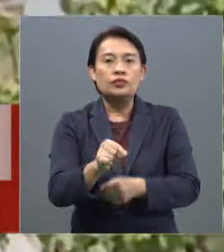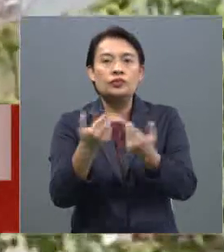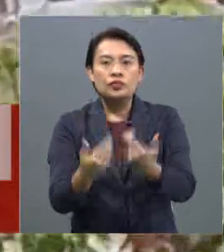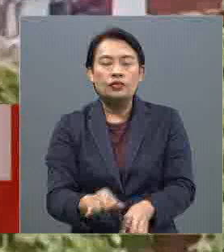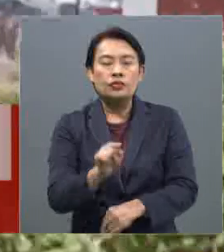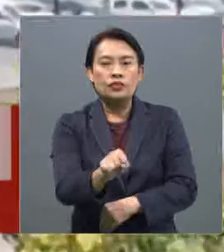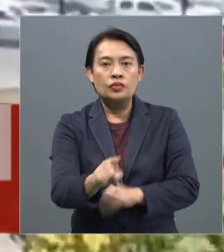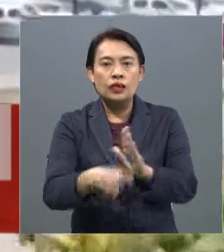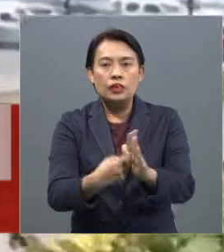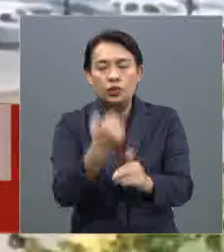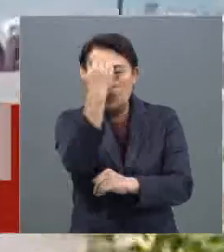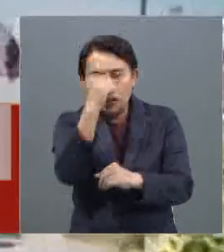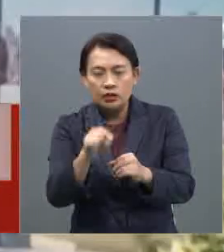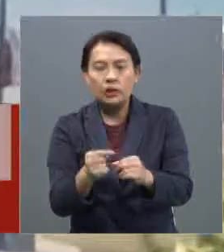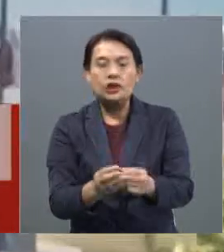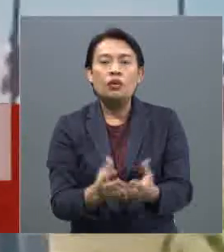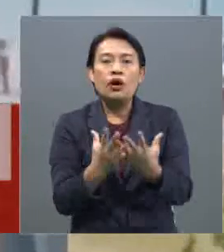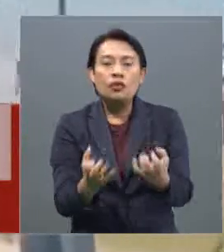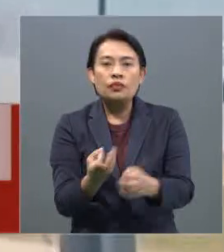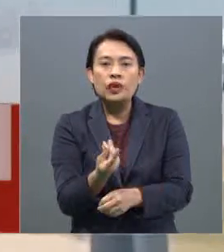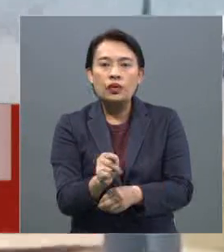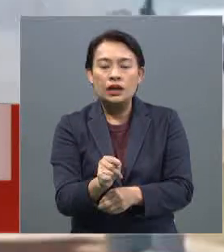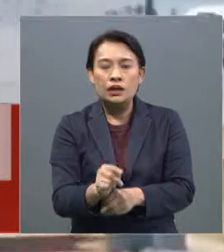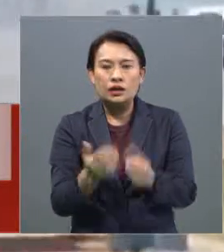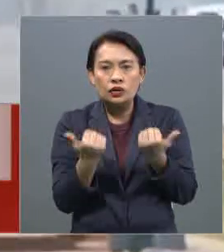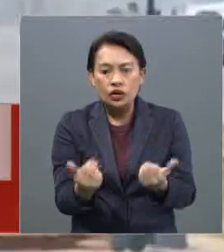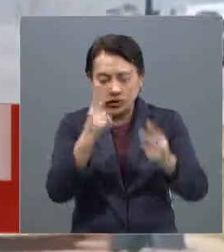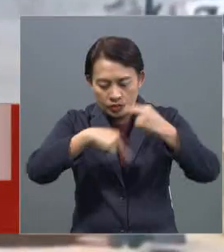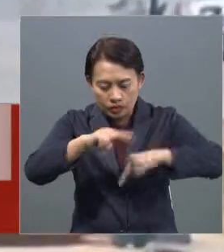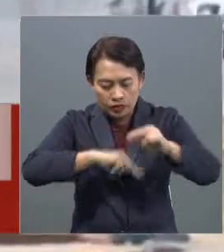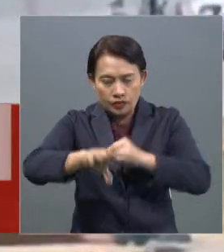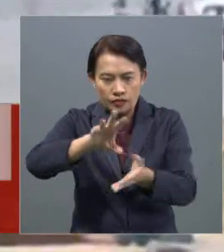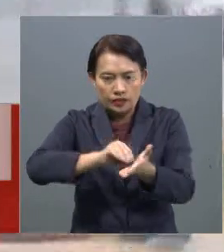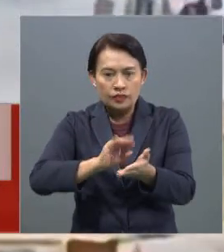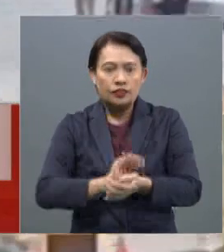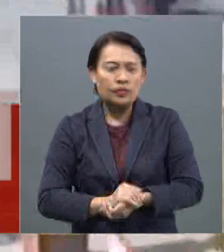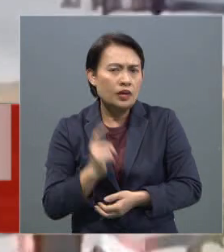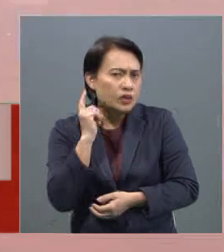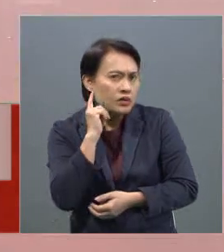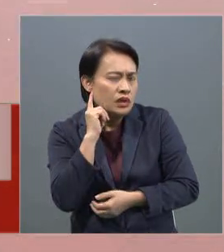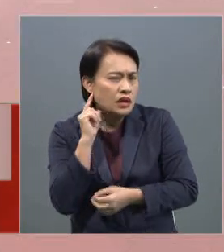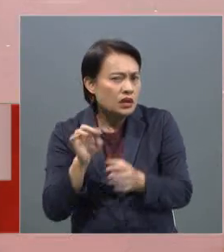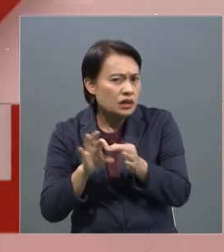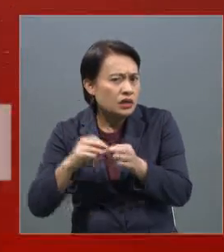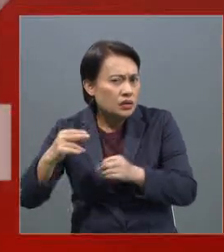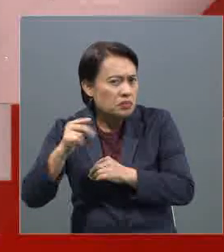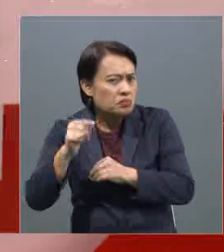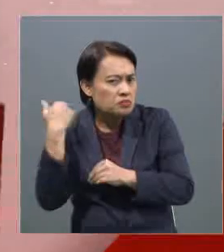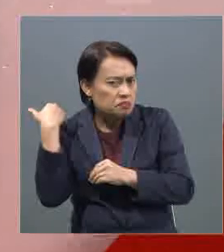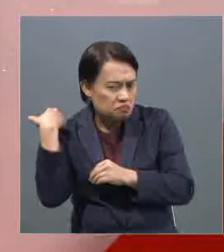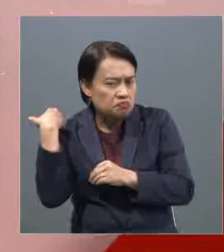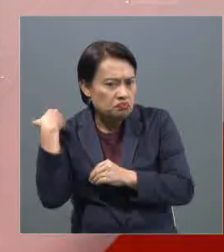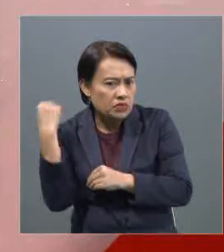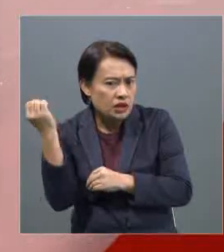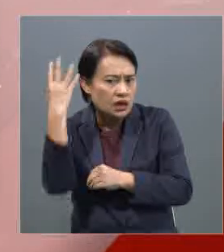หายตอนนี้อยู่ระหว่างการตรวจสอบมีรายงานด้วยนะครับว่าก่อนเกิดเหตุได้ยินเสียงคล้ายเสียงปืนใหญ่ดังมาจากเรือหลวงชลบุรี